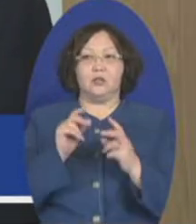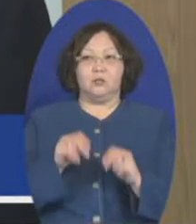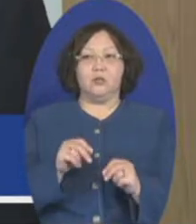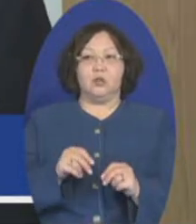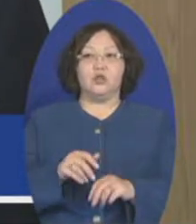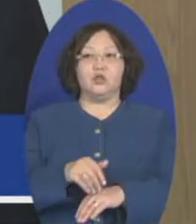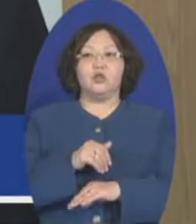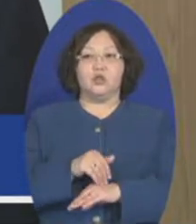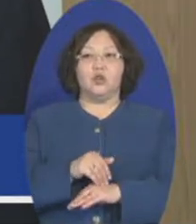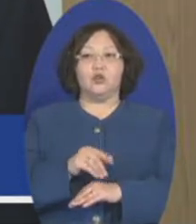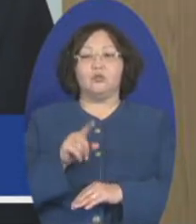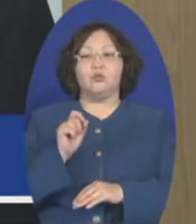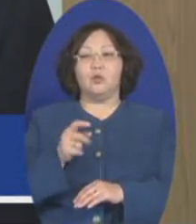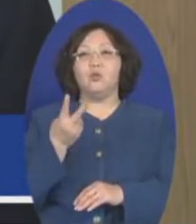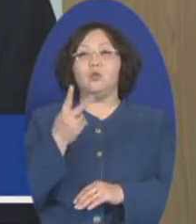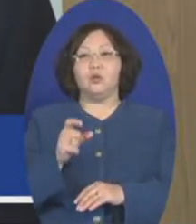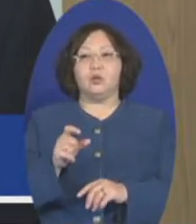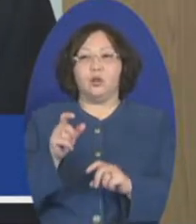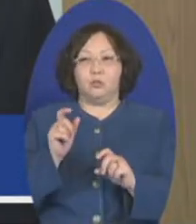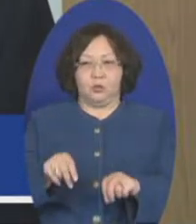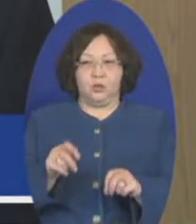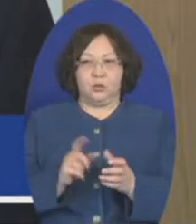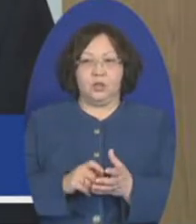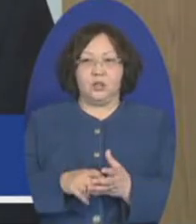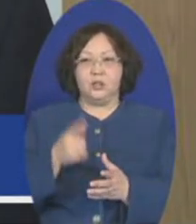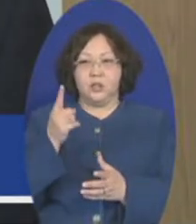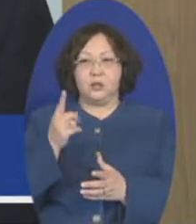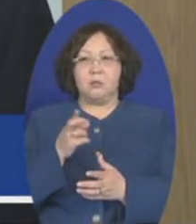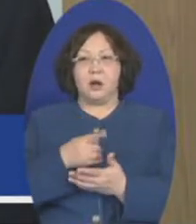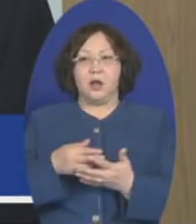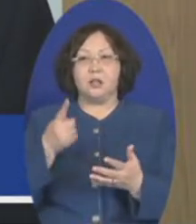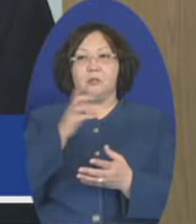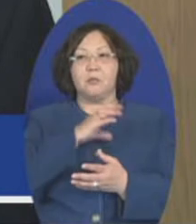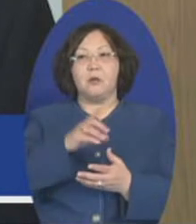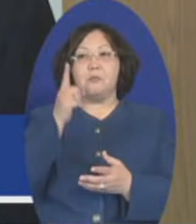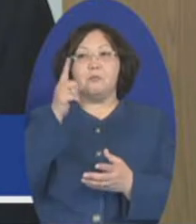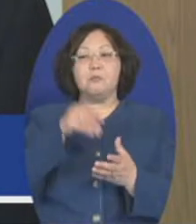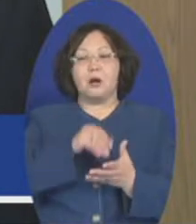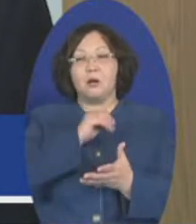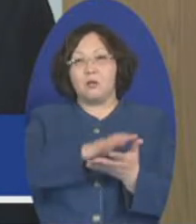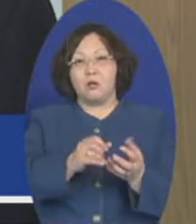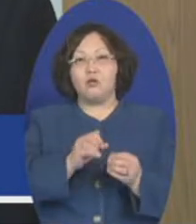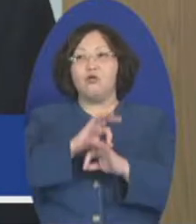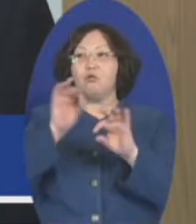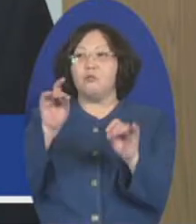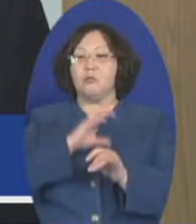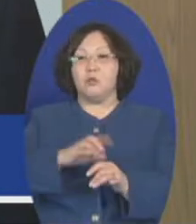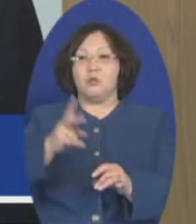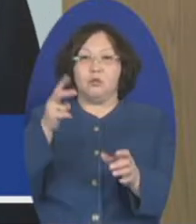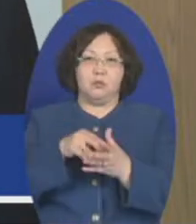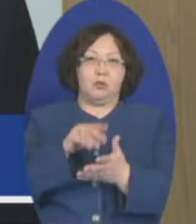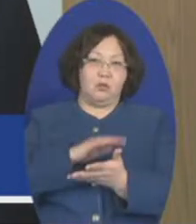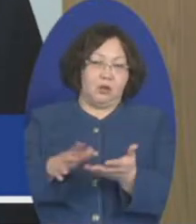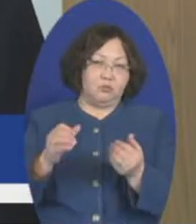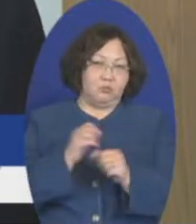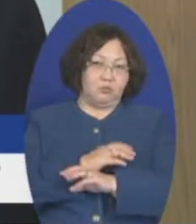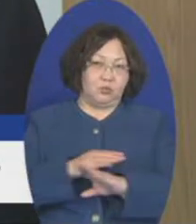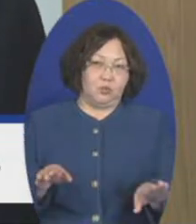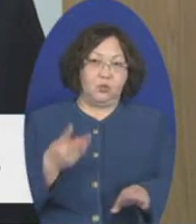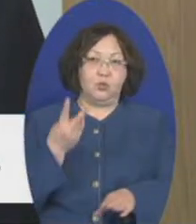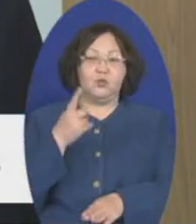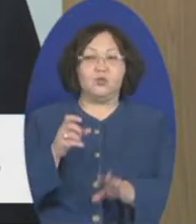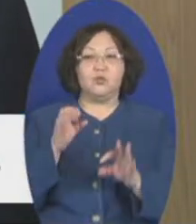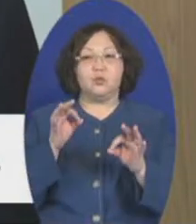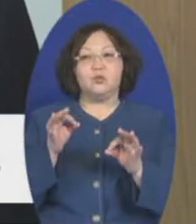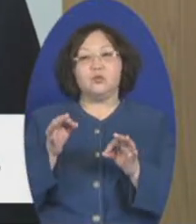те. Нэг ижилт хэмжээний бараг нэг байгууллага 1000 төгрөгөөр авч хахад өөр байгууллага 2000-аар авч болохгүй шүү дээ. Тийм учраас энэ цэг чиглэлүүгэл